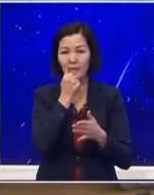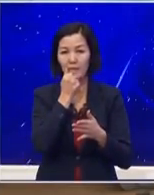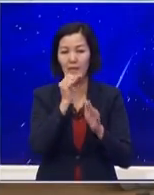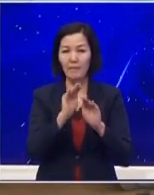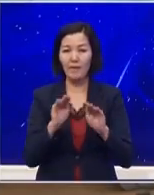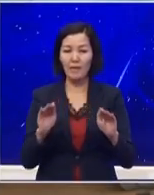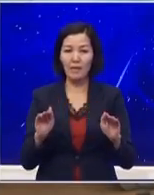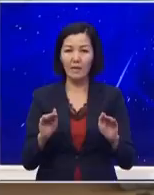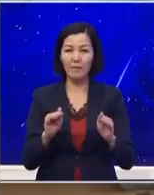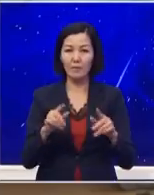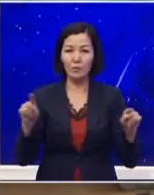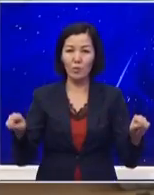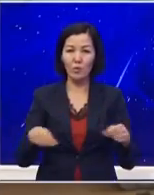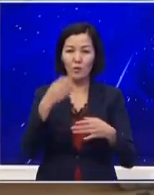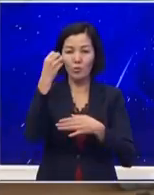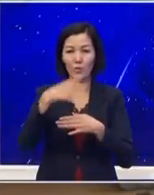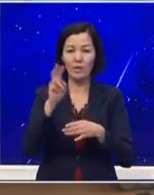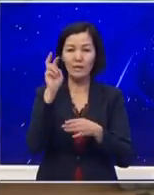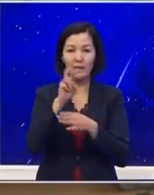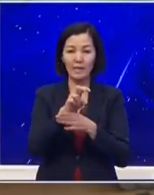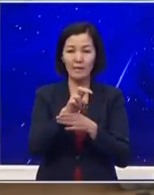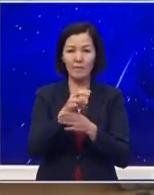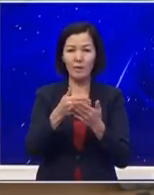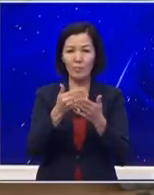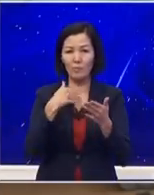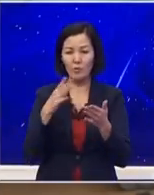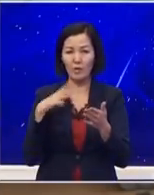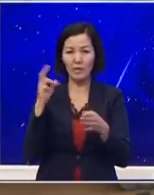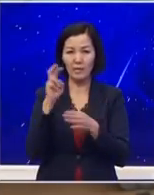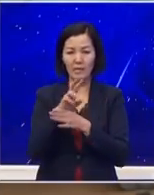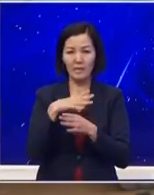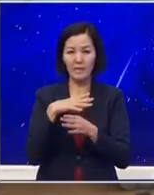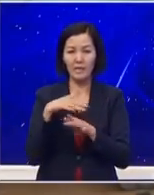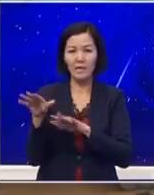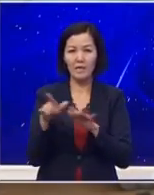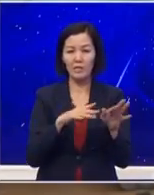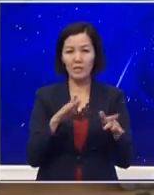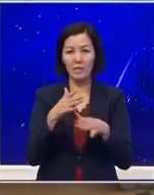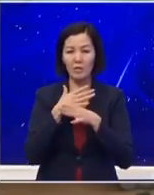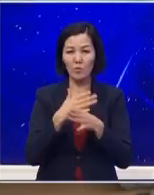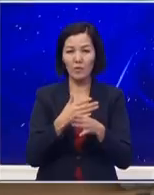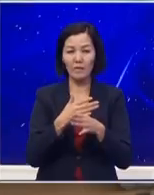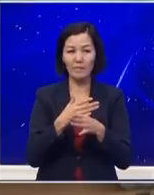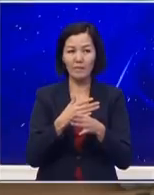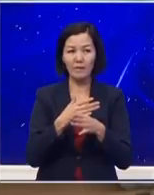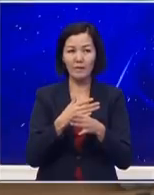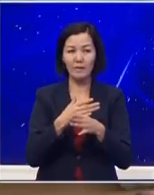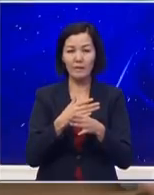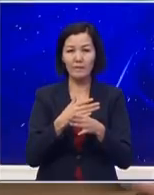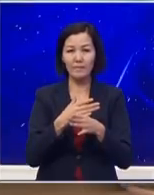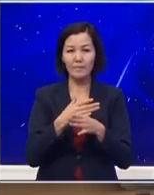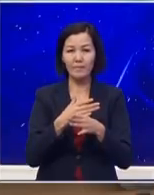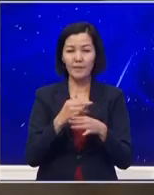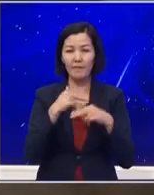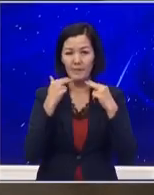Балаларымыз осы 16 орталығына келіп жүр бұрыннан. Іс шаралар қолданып барлық нелерде елеусіз